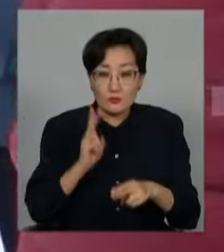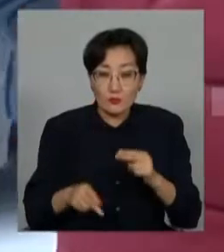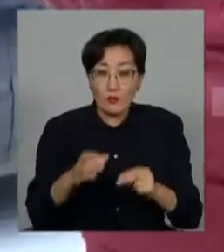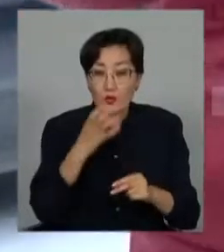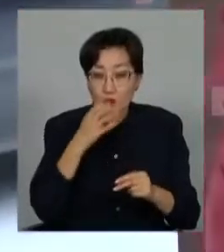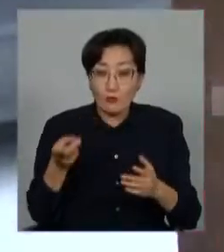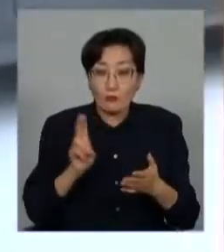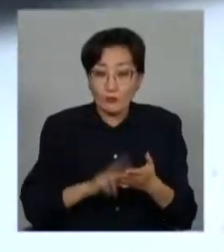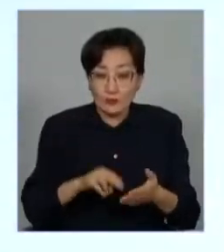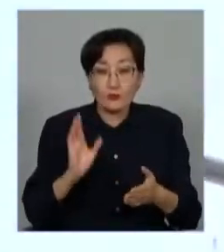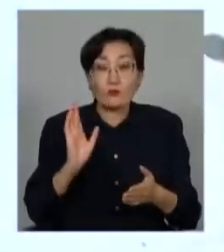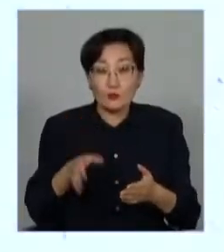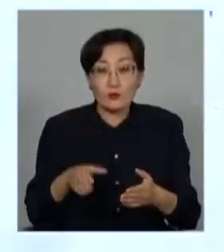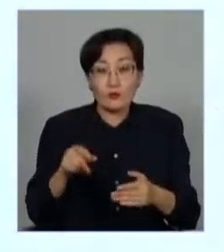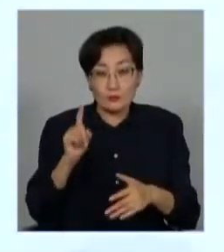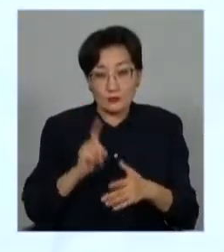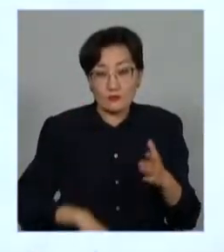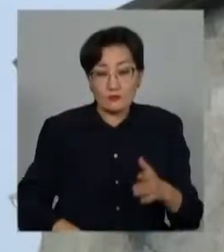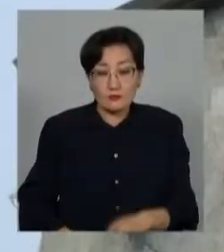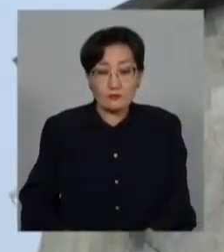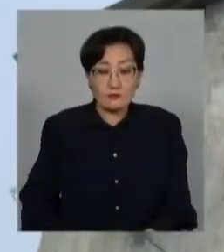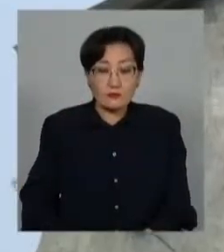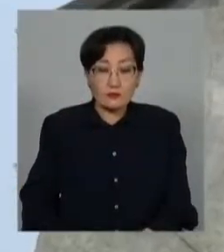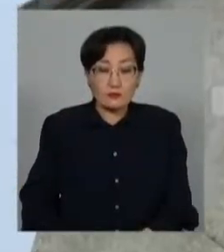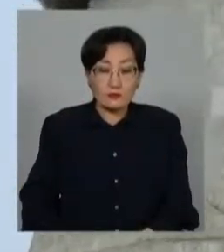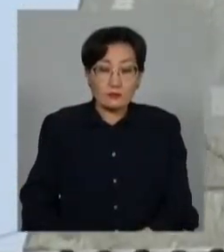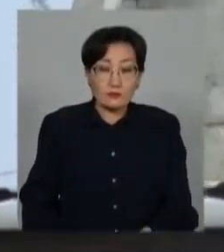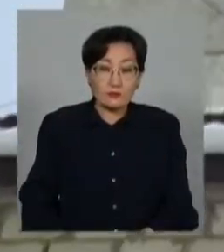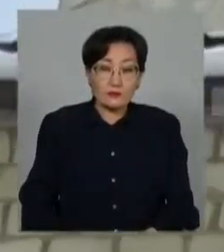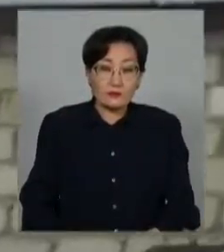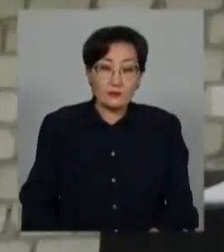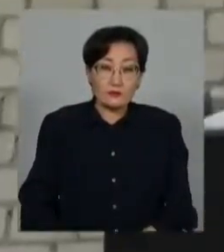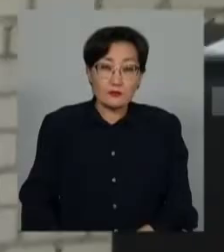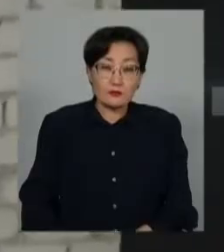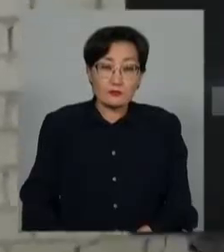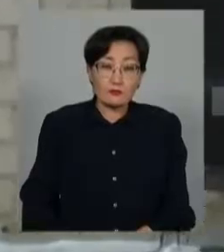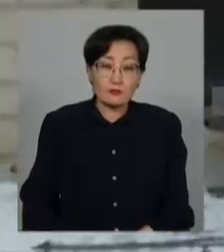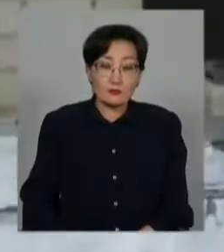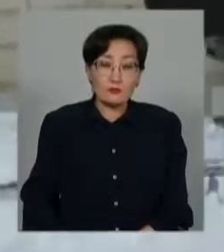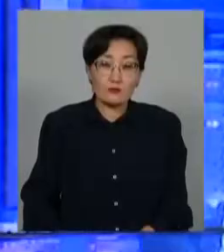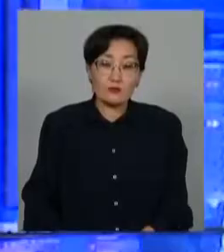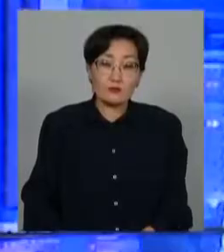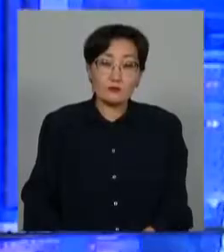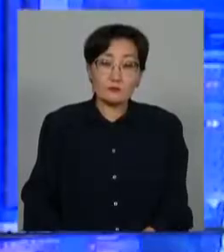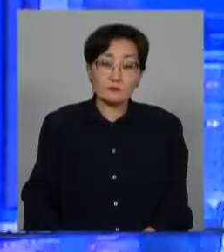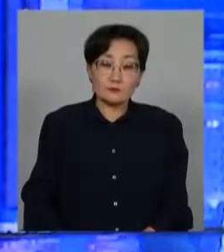қосылар деген үміті басым халықтың. Алина Нұрғожа, Алматы телеарнасы, солтүстік Қазақстан облысынан.